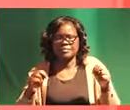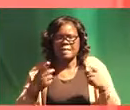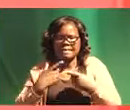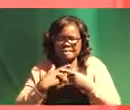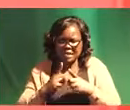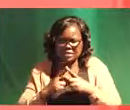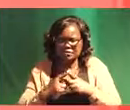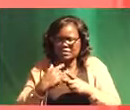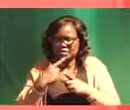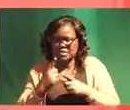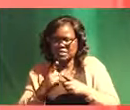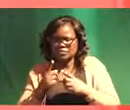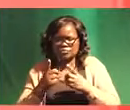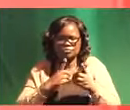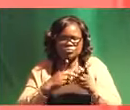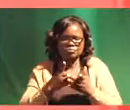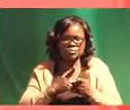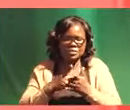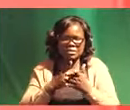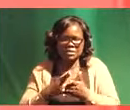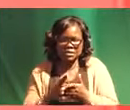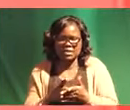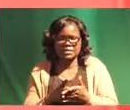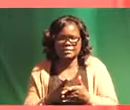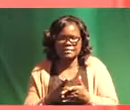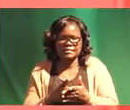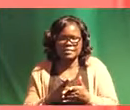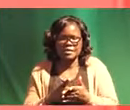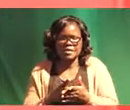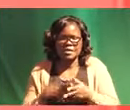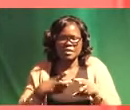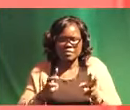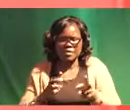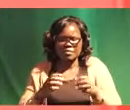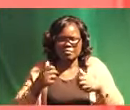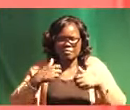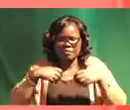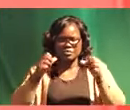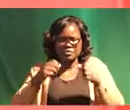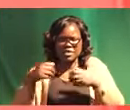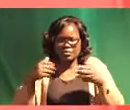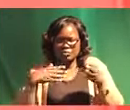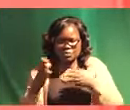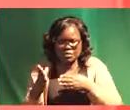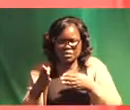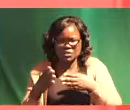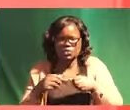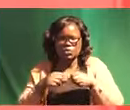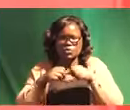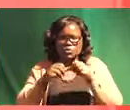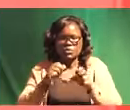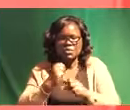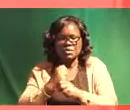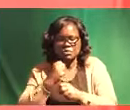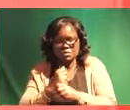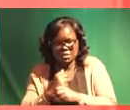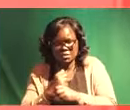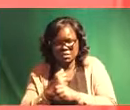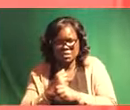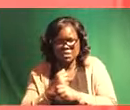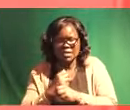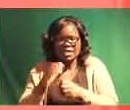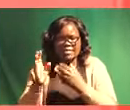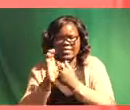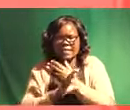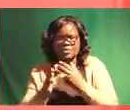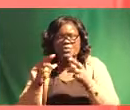Lakini mmesema tujadiliane vile rais atapata nafasi ya kuendesha kazi yake kwa nchi